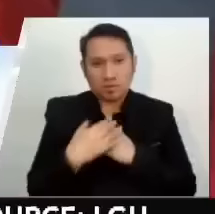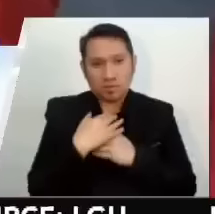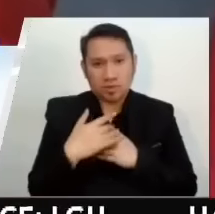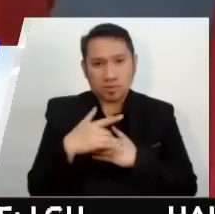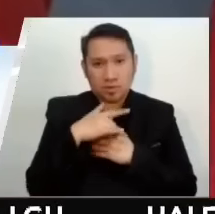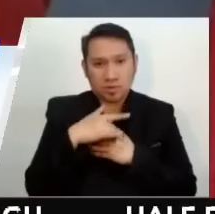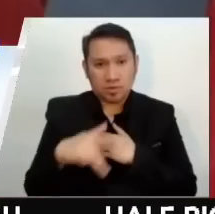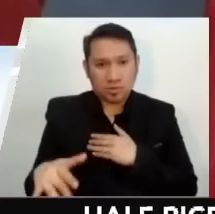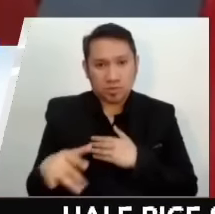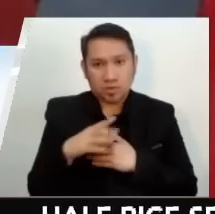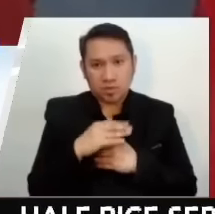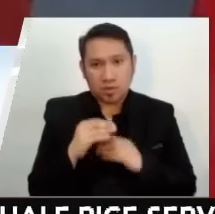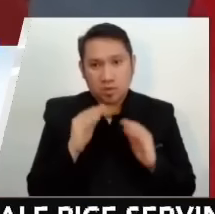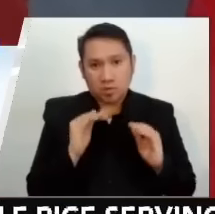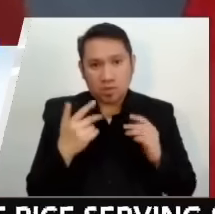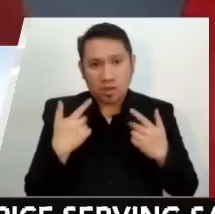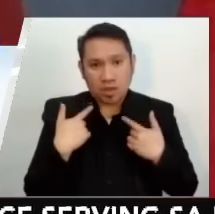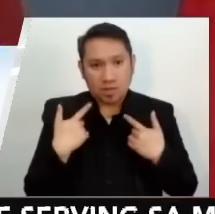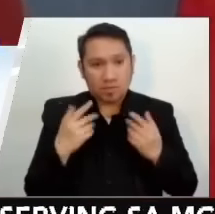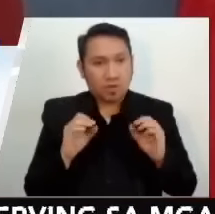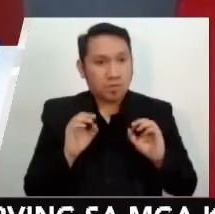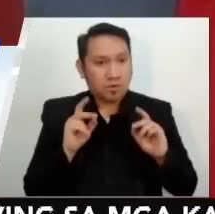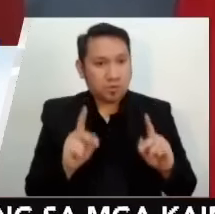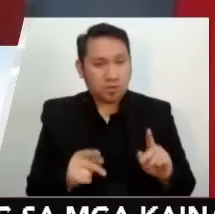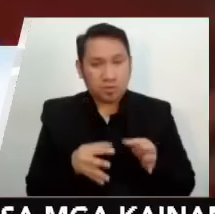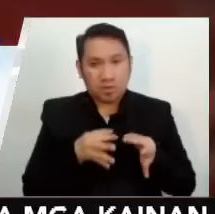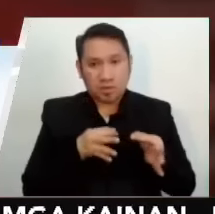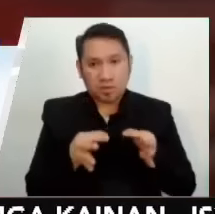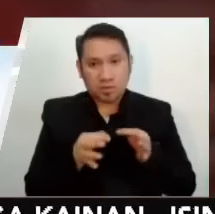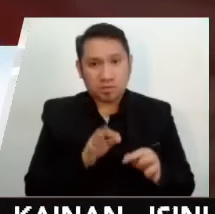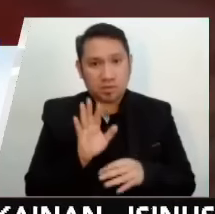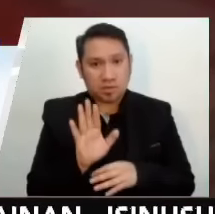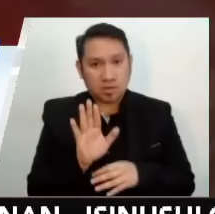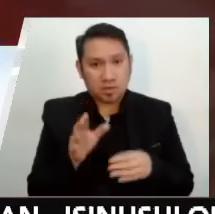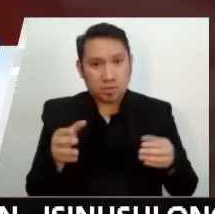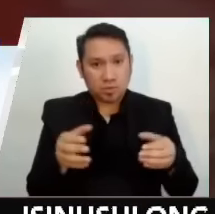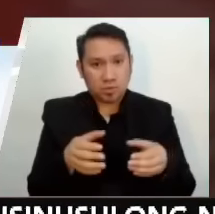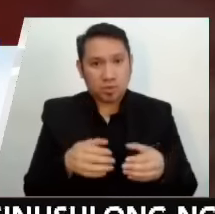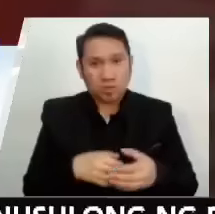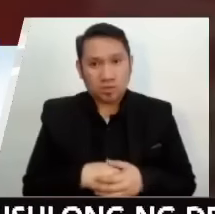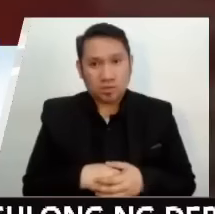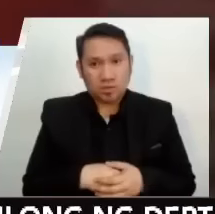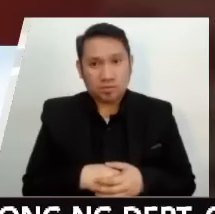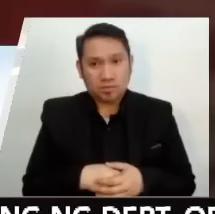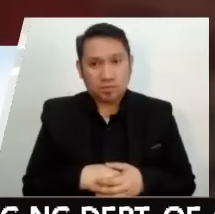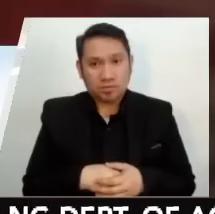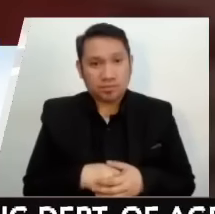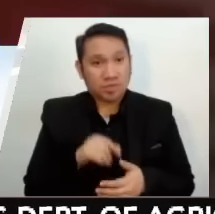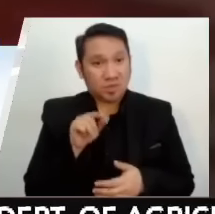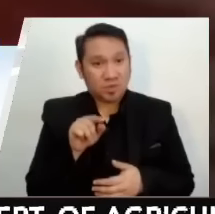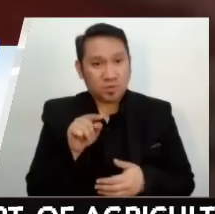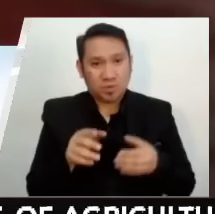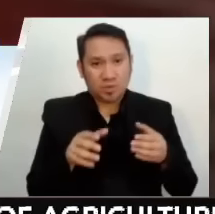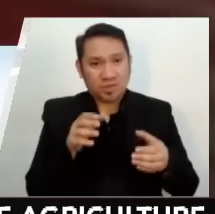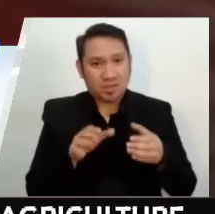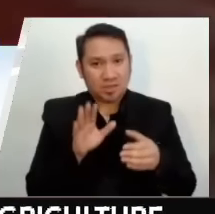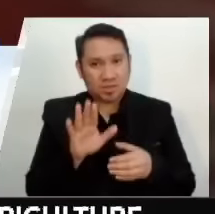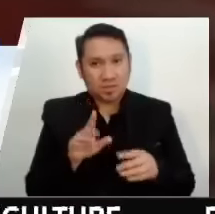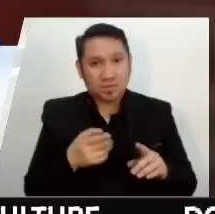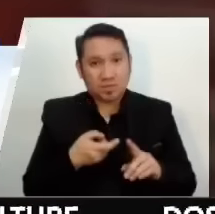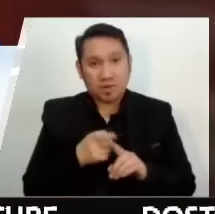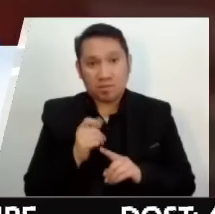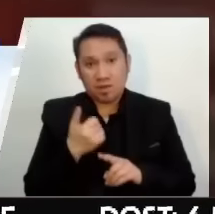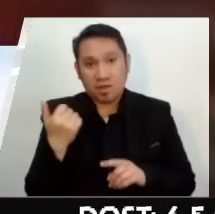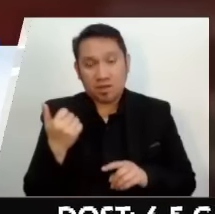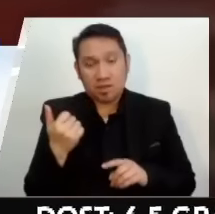nabigyan sana sila ng pagkakataong maipaliwanag ang kanilang panig. Ang mga kahalintulad umanong kaso laban kay Neri sa ibang lugar ay nabasura